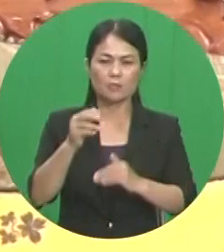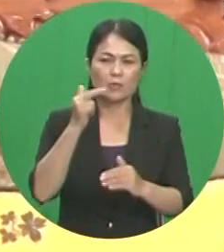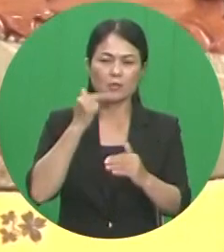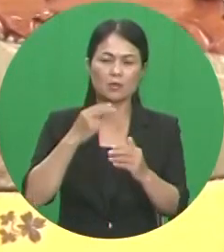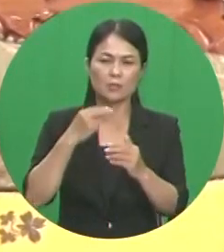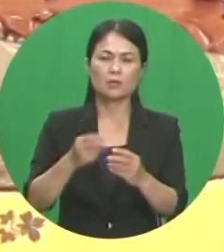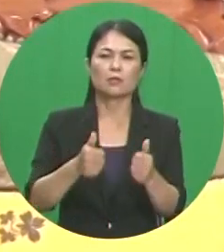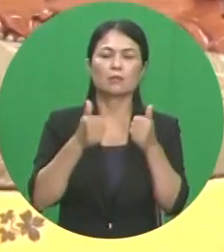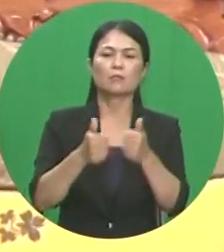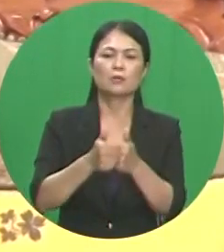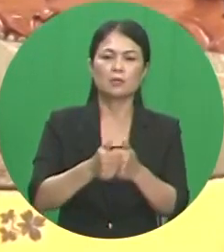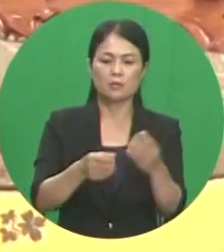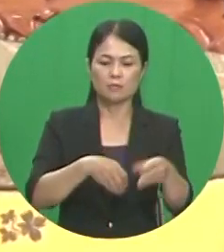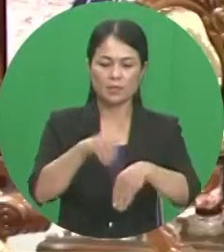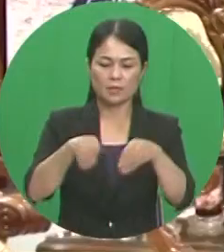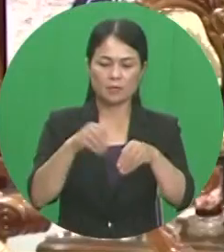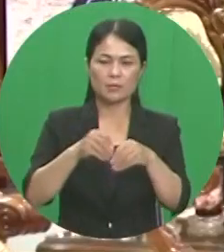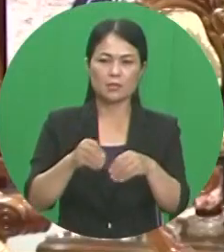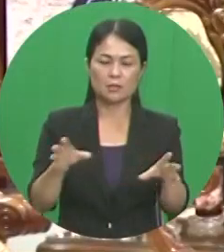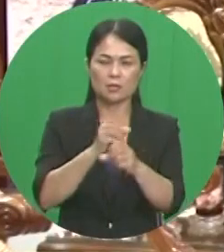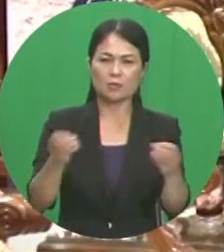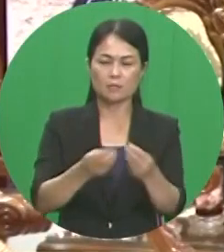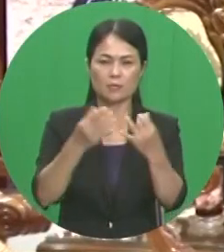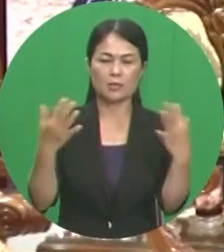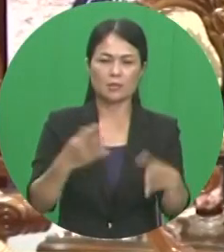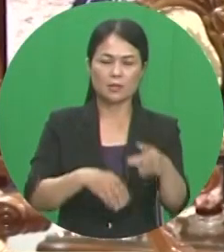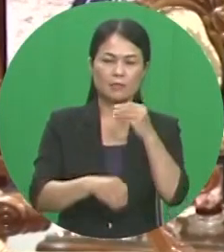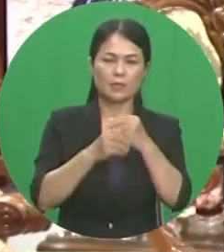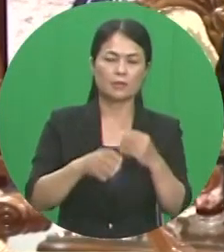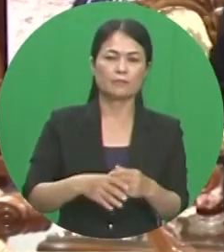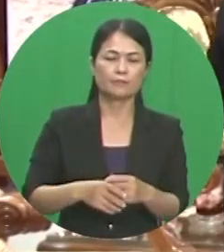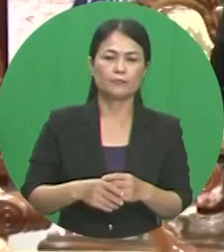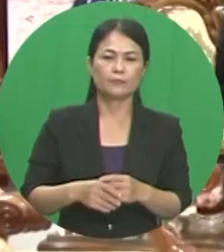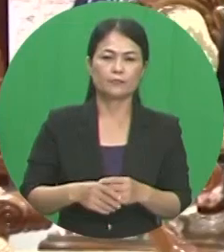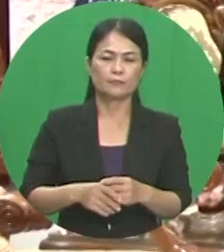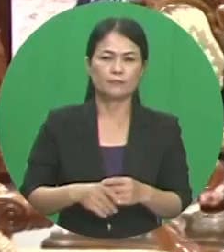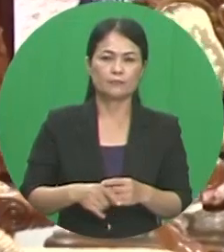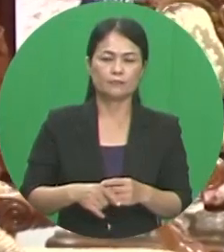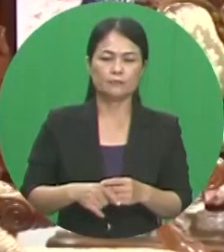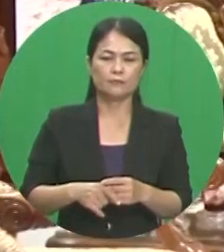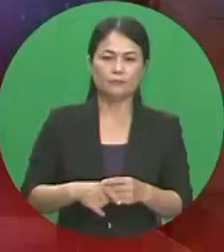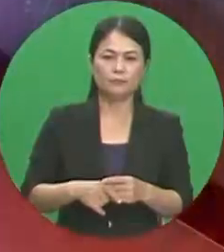hiếp là ổ. Xâm rạp lụa nơi lưu tìm xa bàn càn tài trán bàn thảm tiệt.